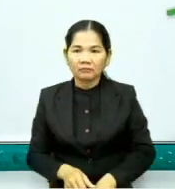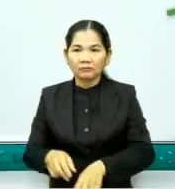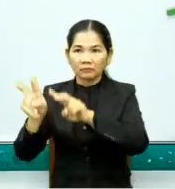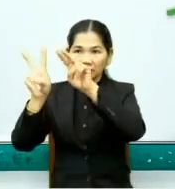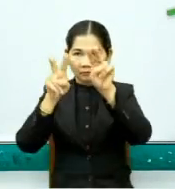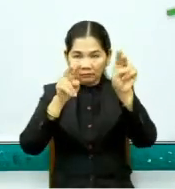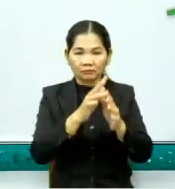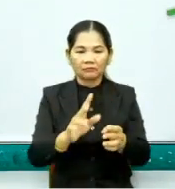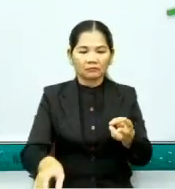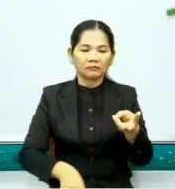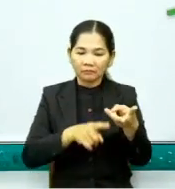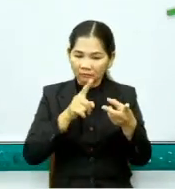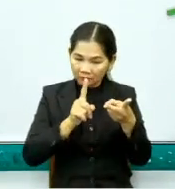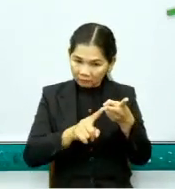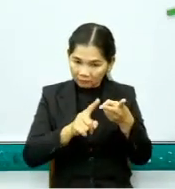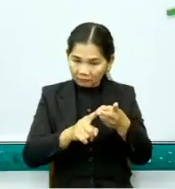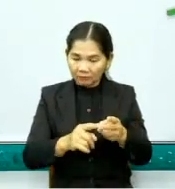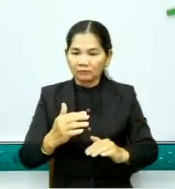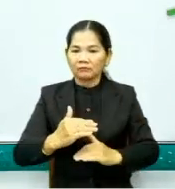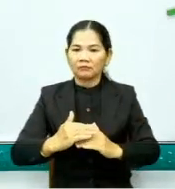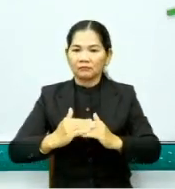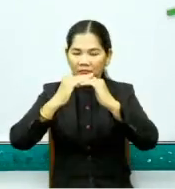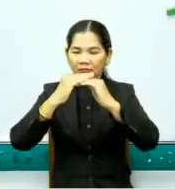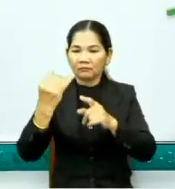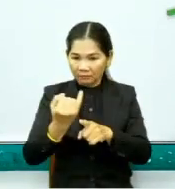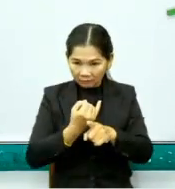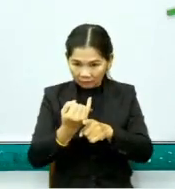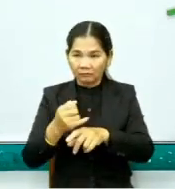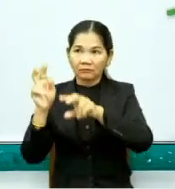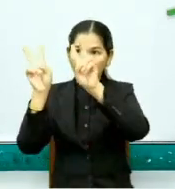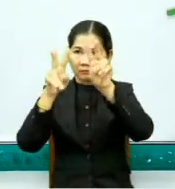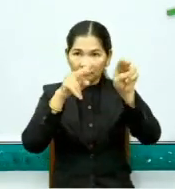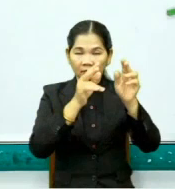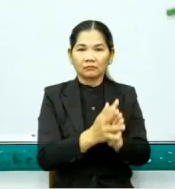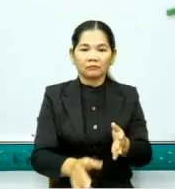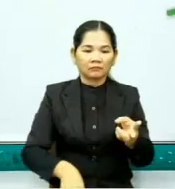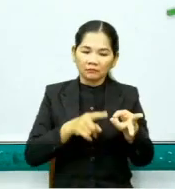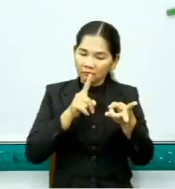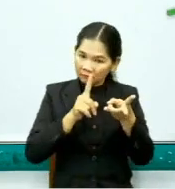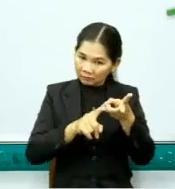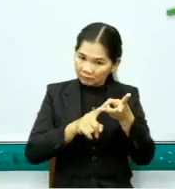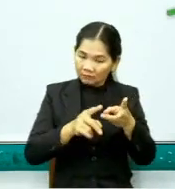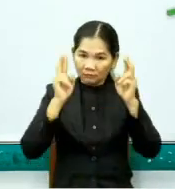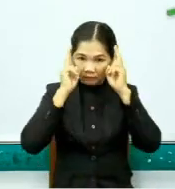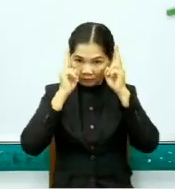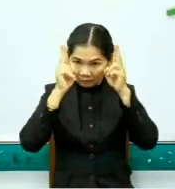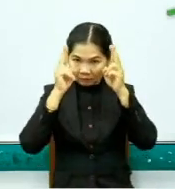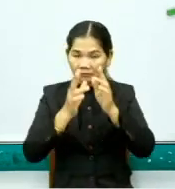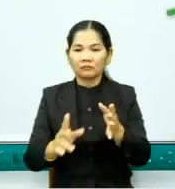chó tì pí ca lưu cầm pô ưu xa hạ cam tết chó tì bấy ọp